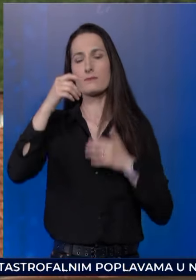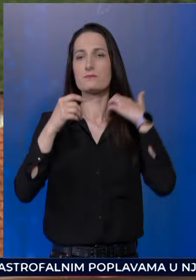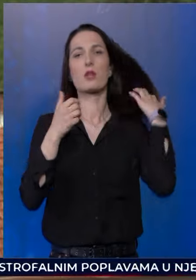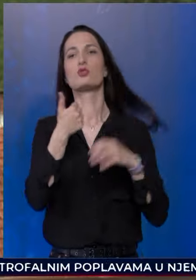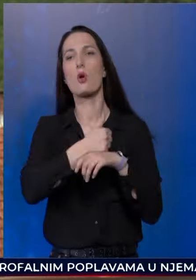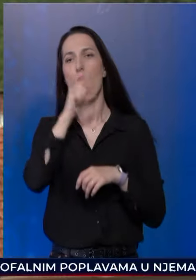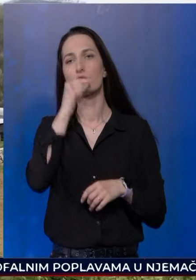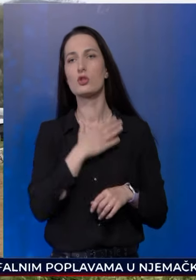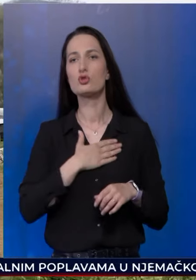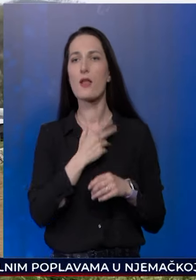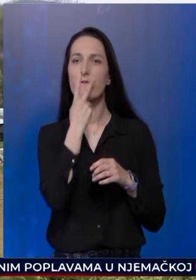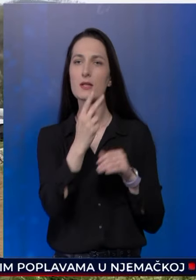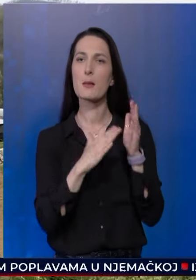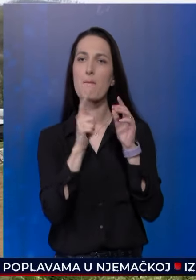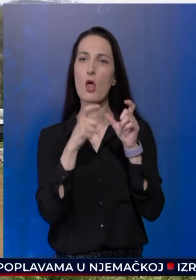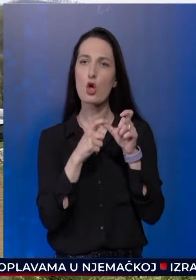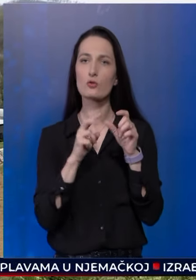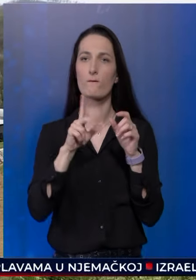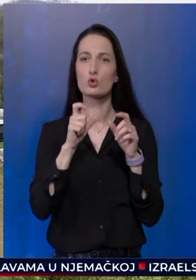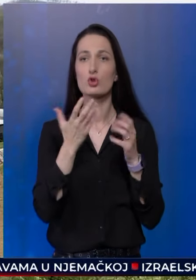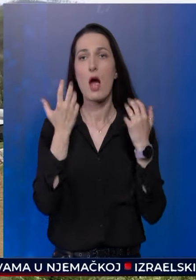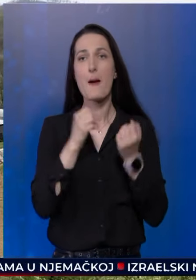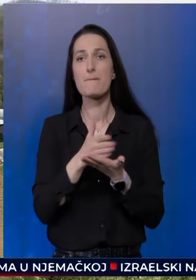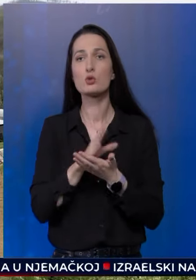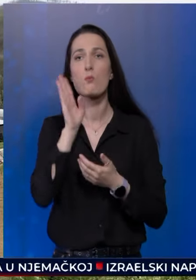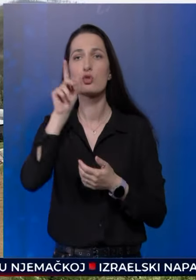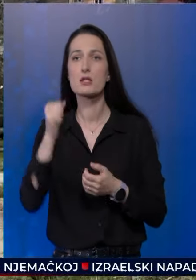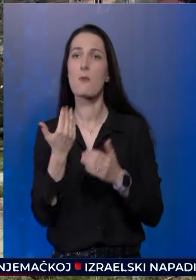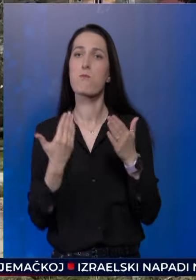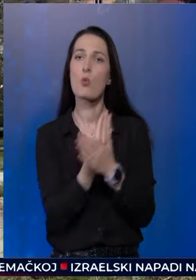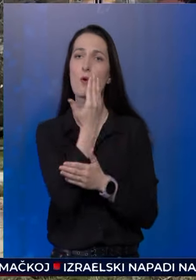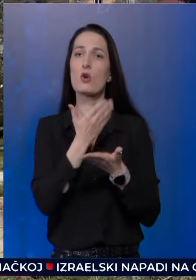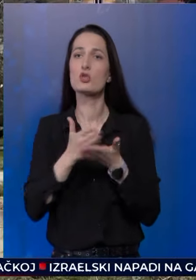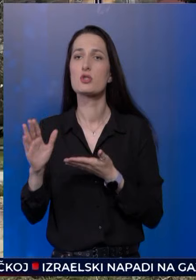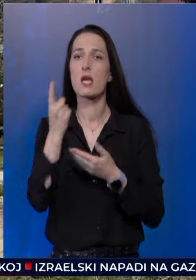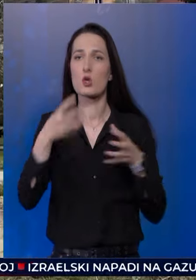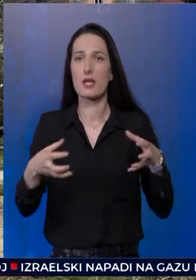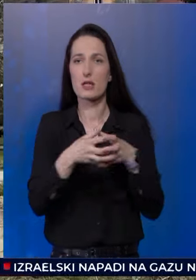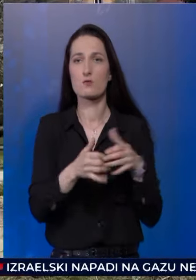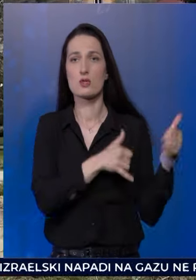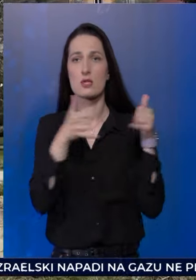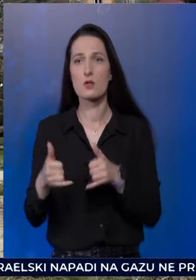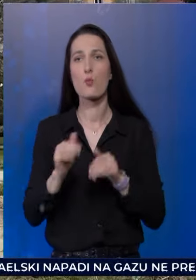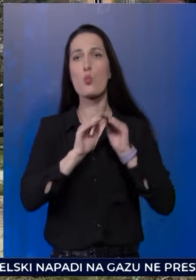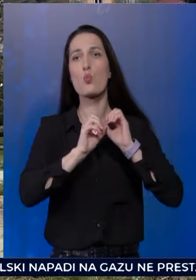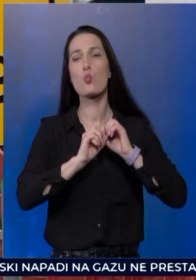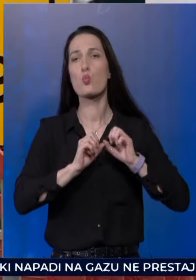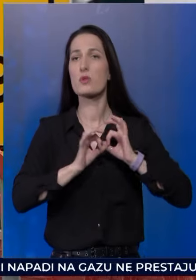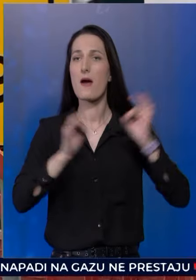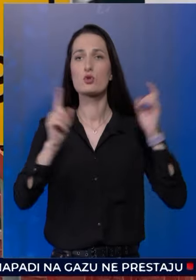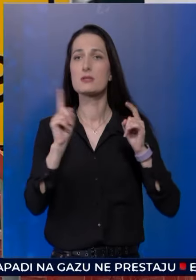vidjeti Miloša Vučića. A i među Bošnjacima ponovo je izostalo jedinstvo. Za sada u javnosti se pominju 3